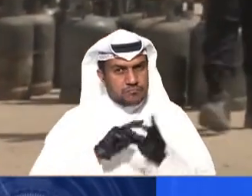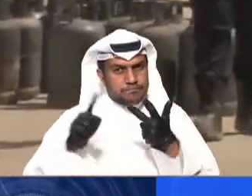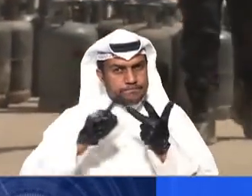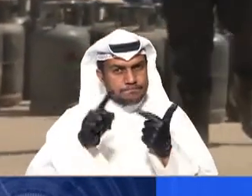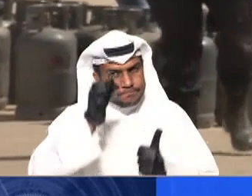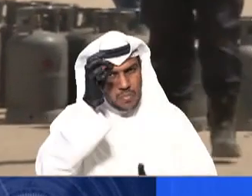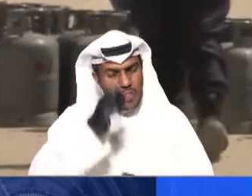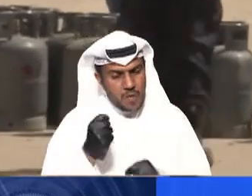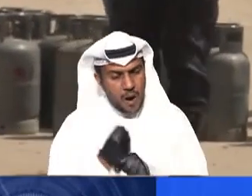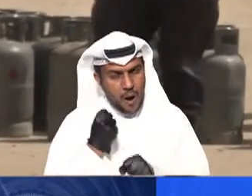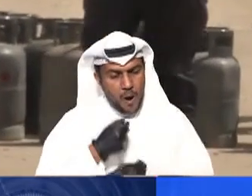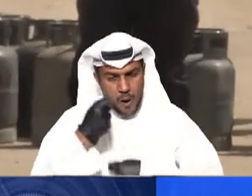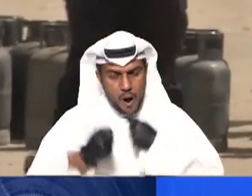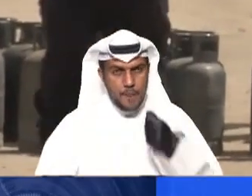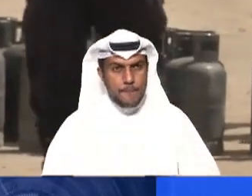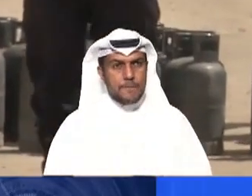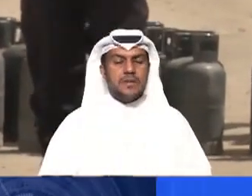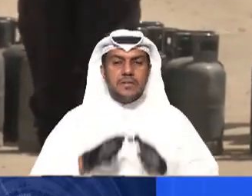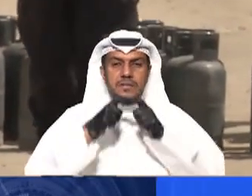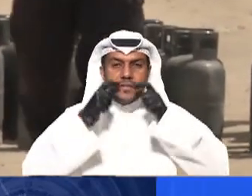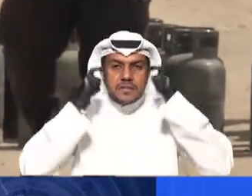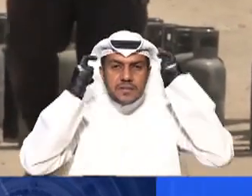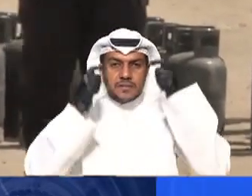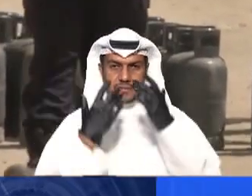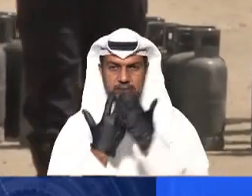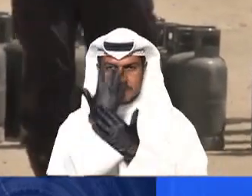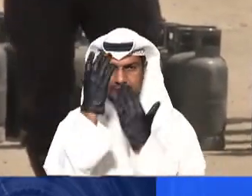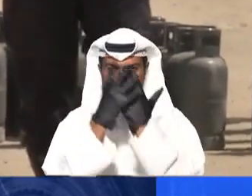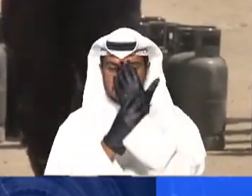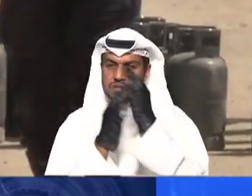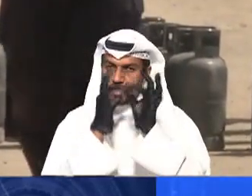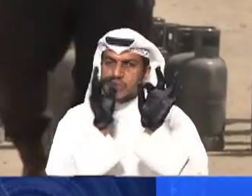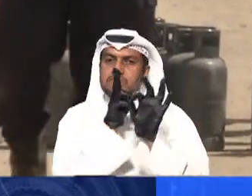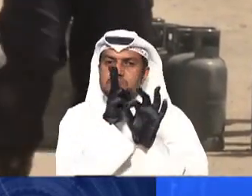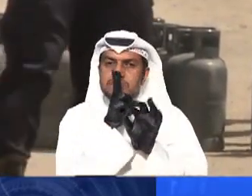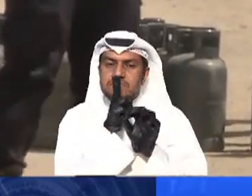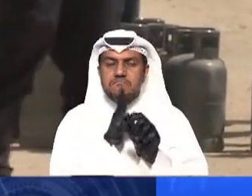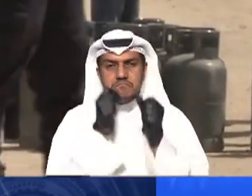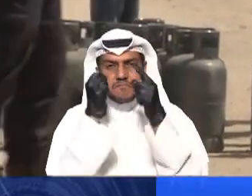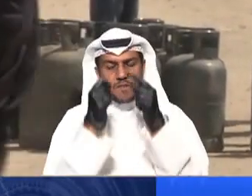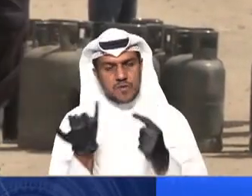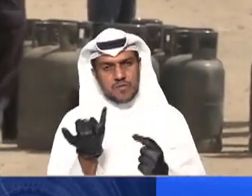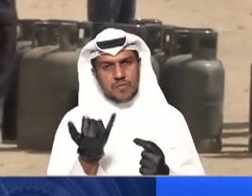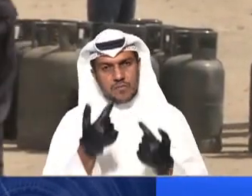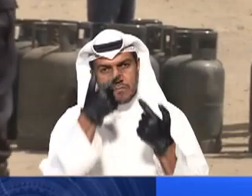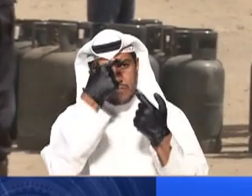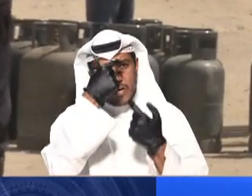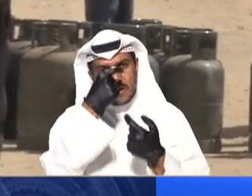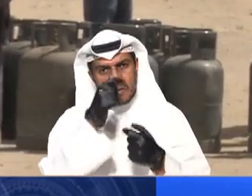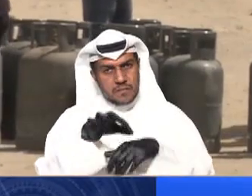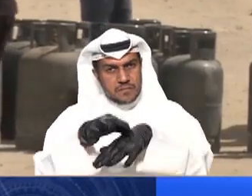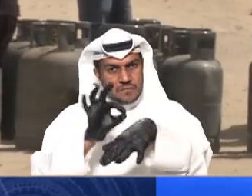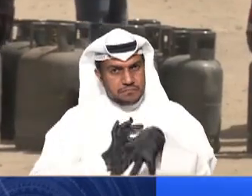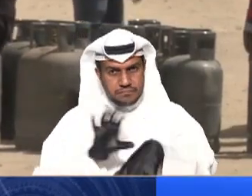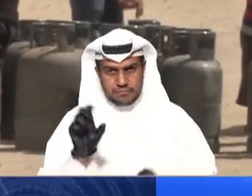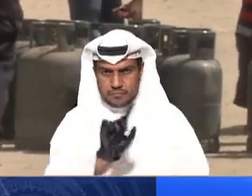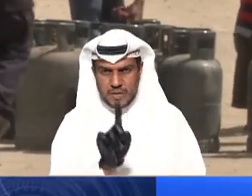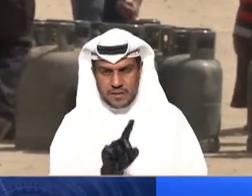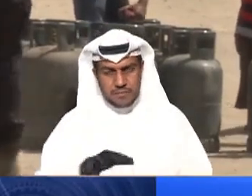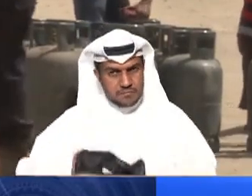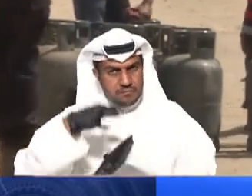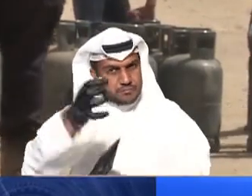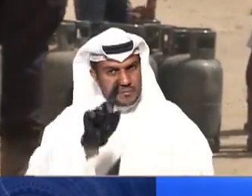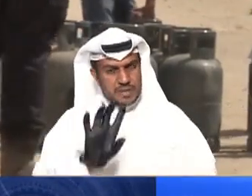أداء عملهم وارتدوا الغفازات والكمامات، وكما ذكرت شركة ناقلات النفط الكويتية فإن عمليات